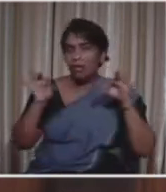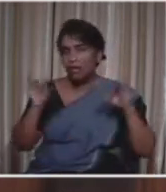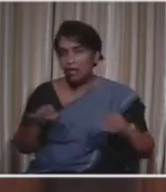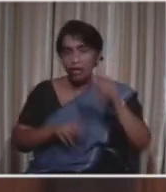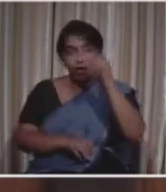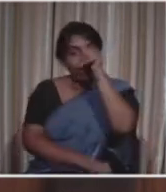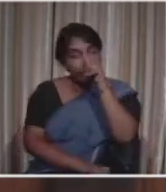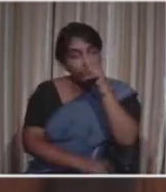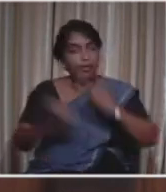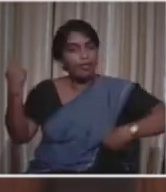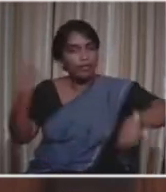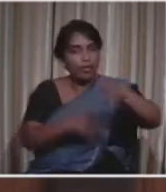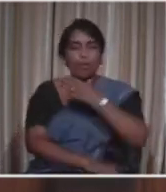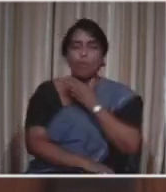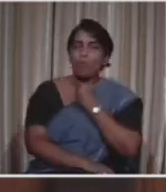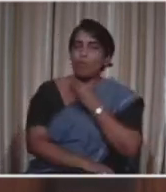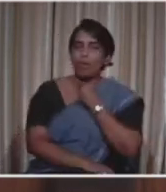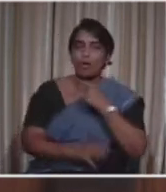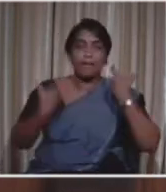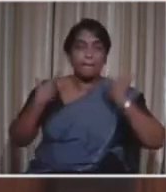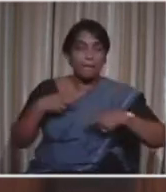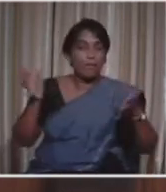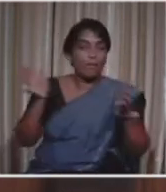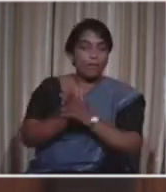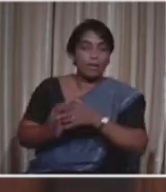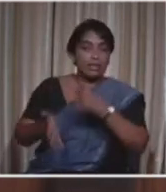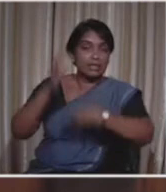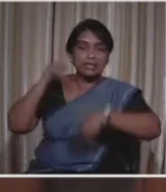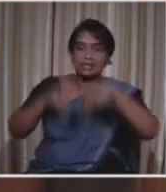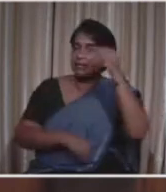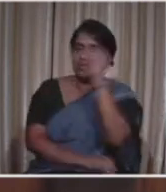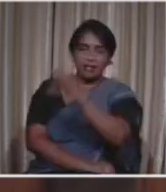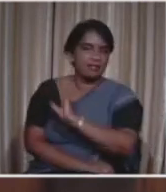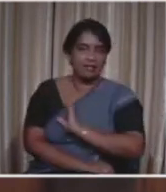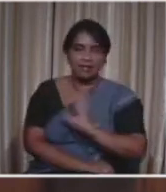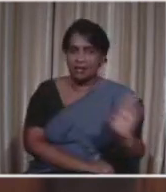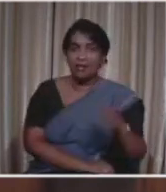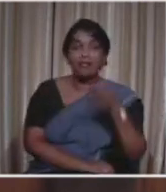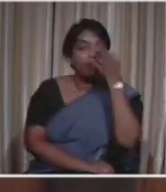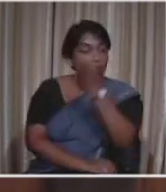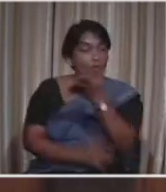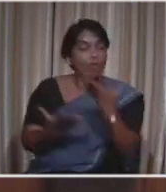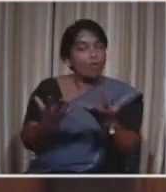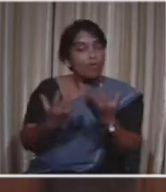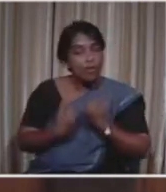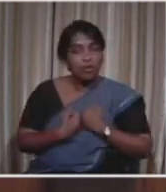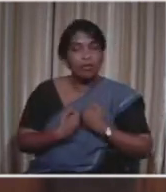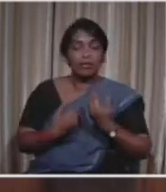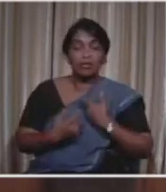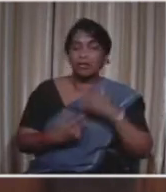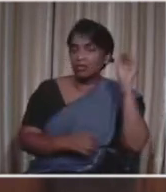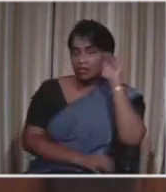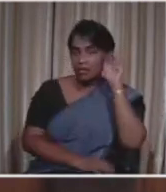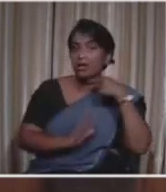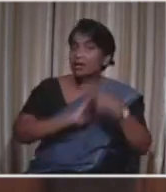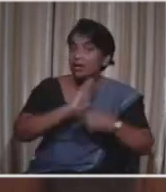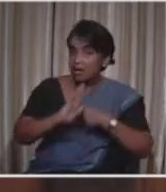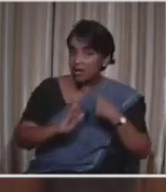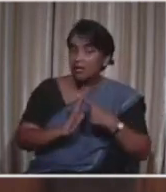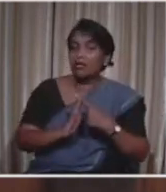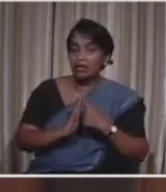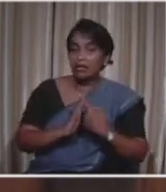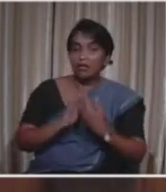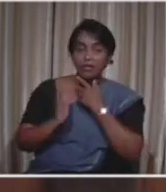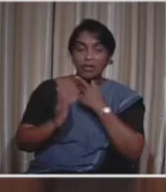හොරු මේ ඉන්න බොරු කාරයෝ මේ රාජපක්ෂට විරුද්ධව ඡන්දෙ දෙන්නේ නැහැ මේගොල්ලන්ට ඕනේ අපිට ආරංචි තියෙනවා ලංකාවට පාරලා දෙන